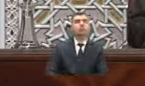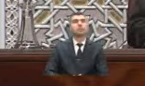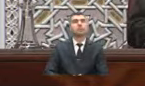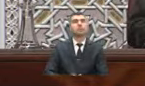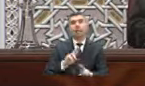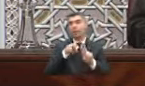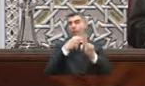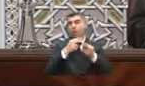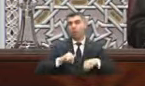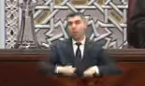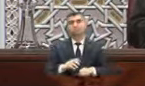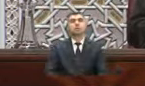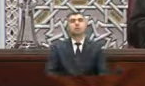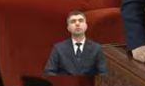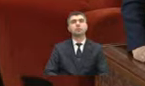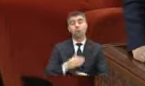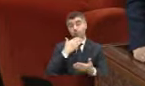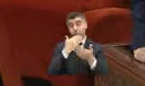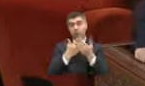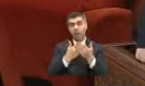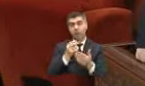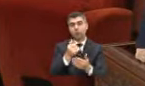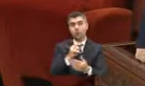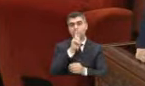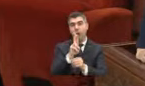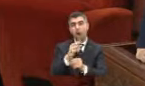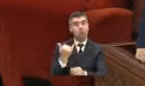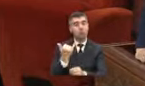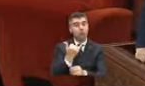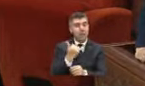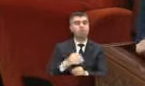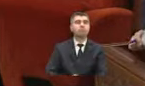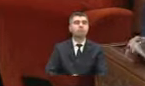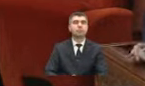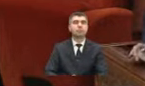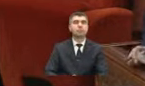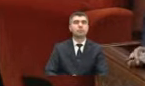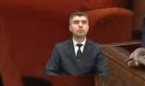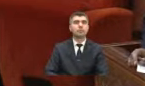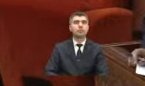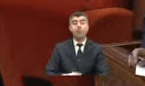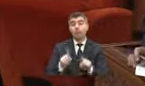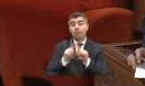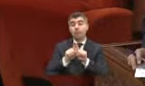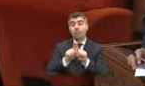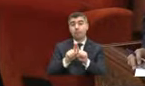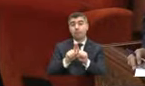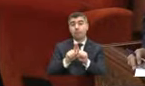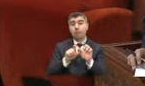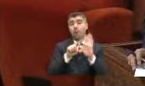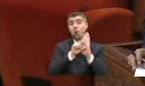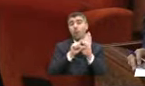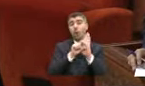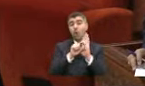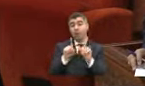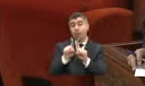السيد الرئيس، السيد النائب المحترم، شكرا على هذا السؤال المهم. بغيت نقول بأنه هذا الموضوع من المواضيع التي نهتم بها، ووضعنا